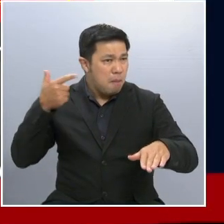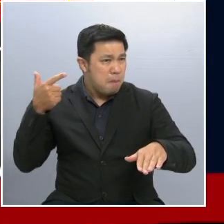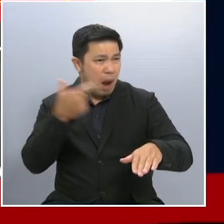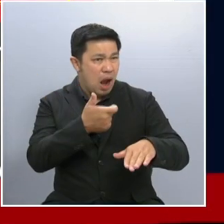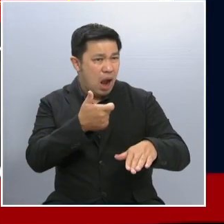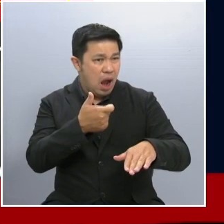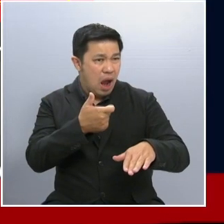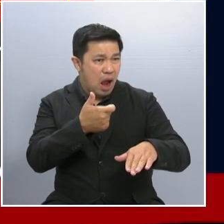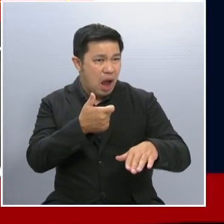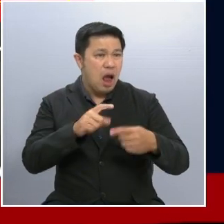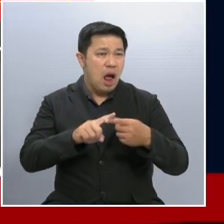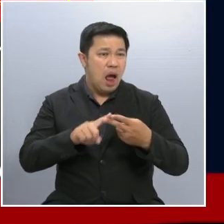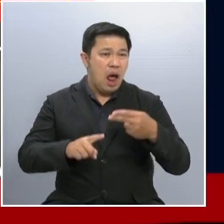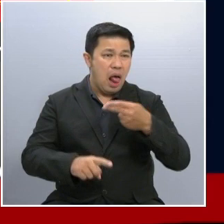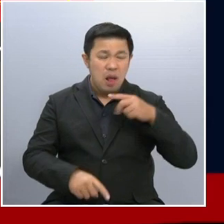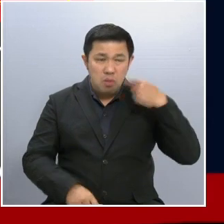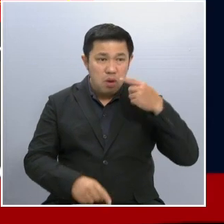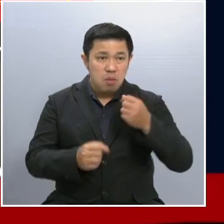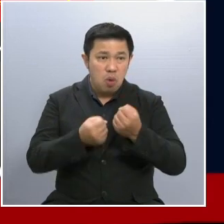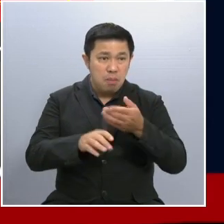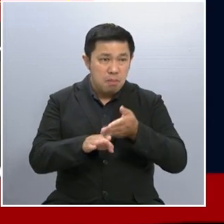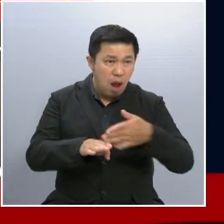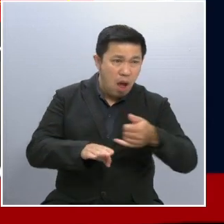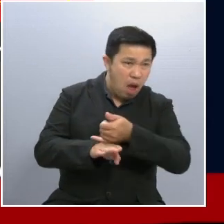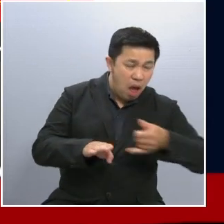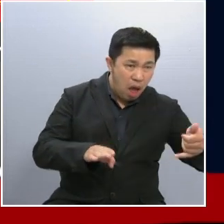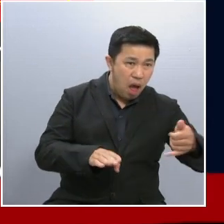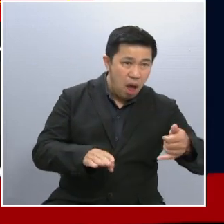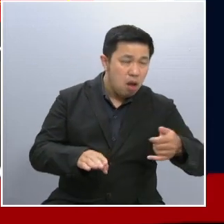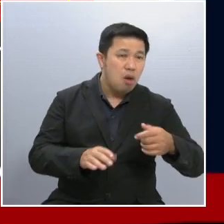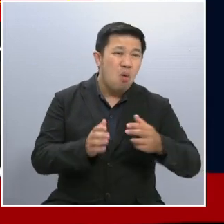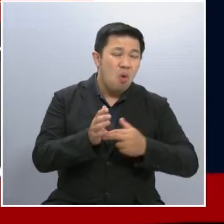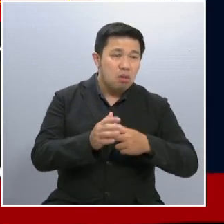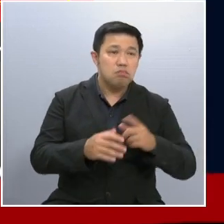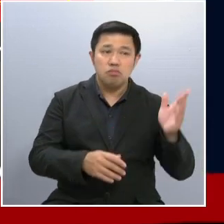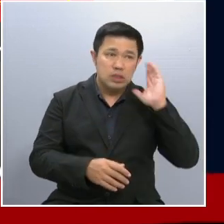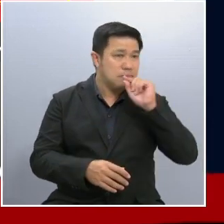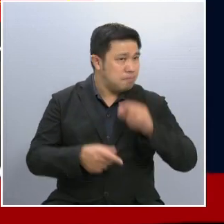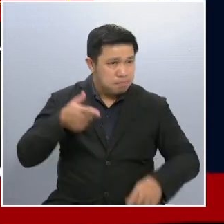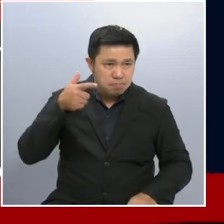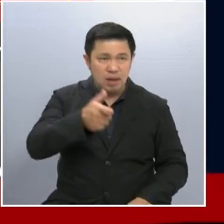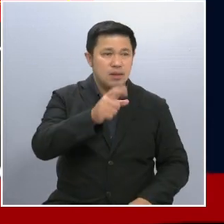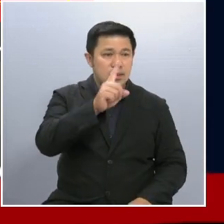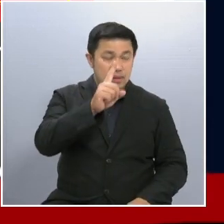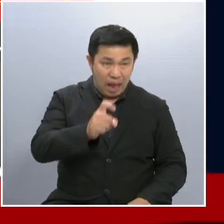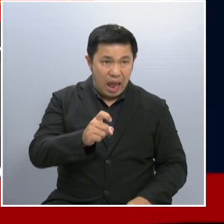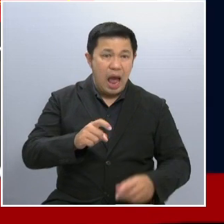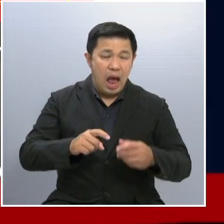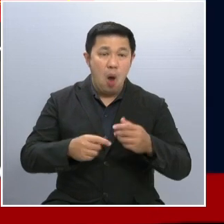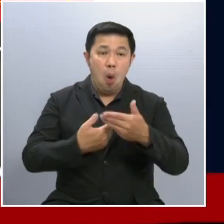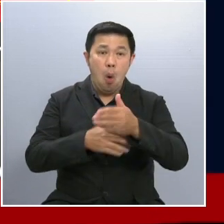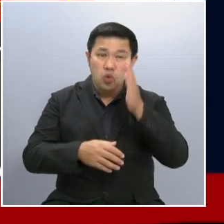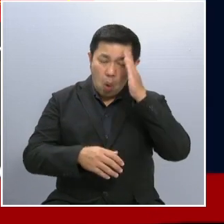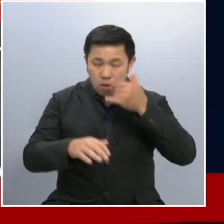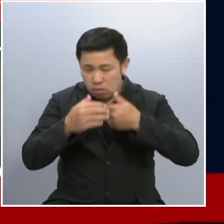ในรถหลานสาวเนี่ยเปิดประตูรถแล้วก็หนีเข้าบ้านแต่ว่าไก่ตามไปจ่อยิงจนเสียชีวิตหลังจากนั้นไก่เข้าไปที่ห้องนอนตัวเองใช้ปืนยิ